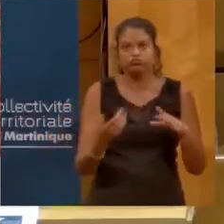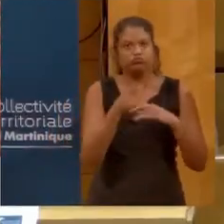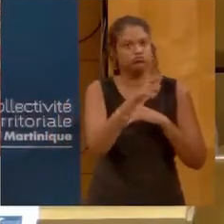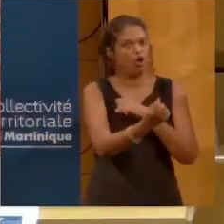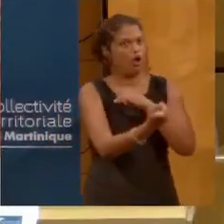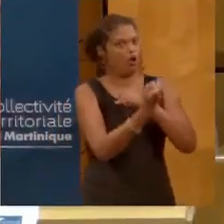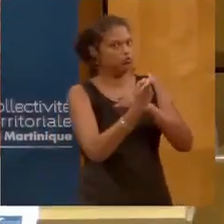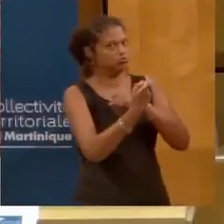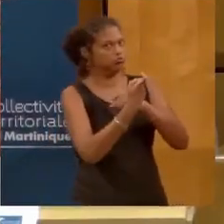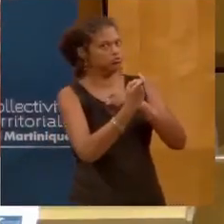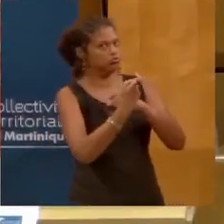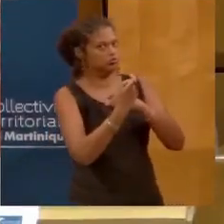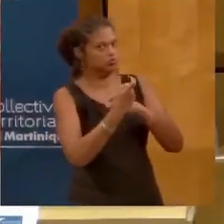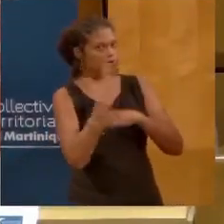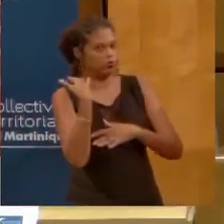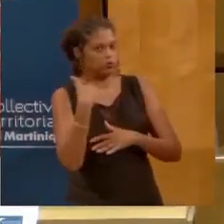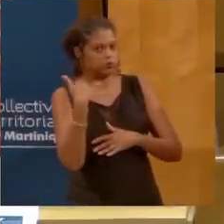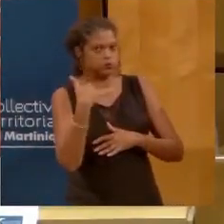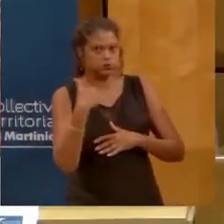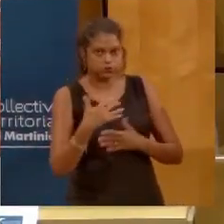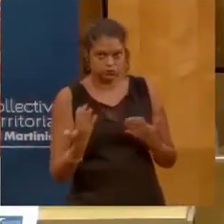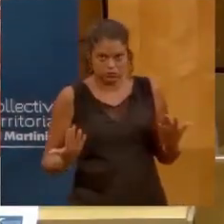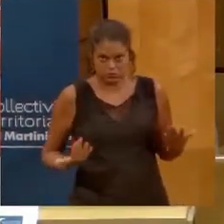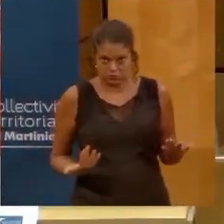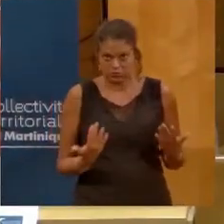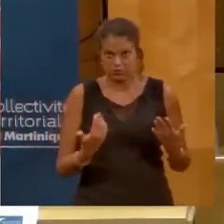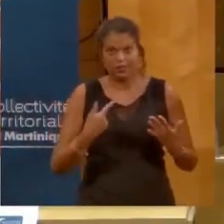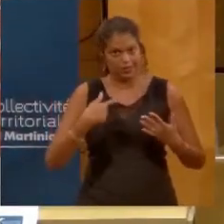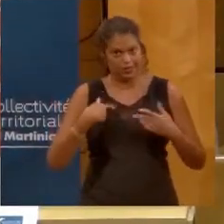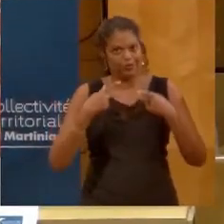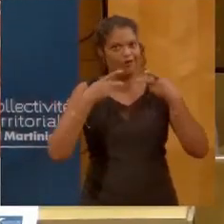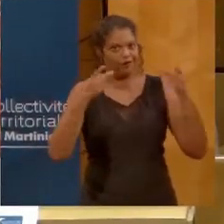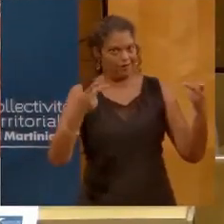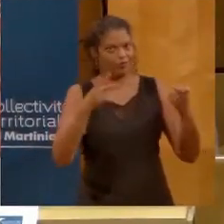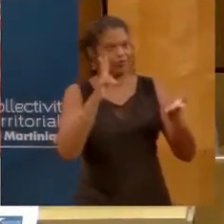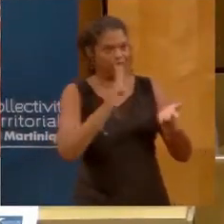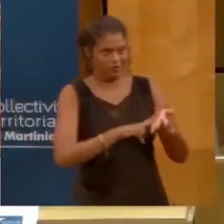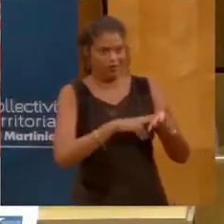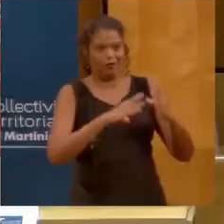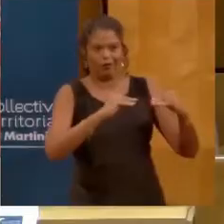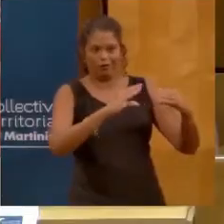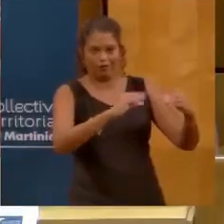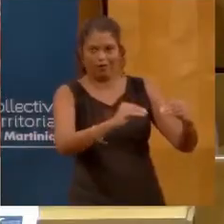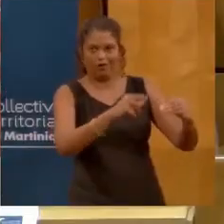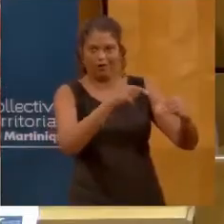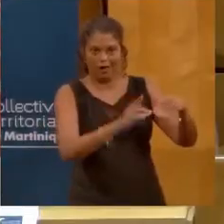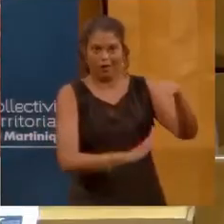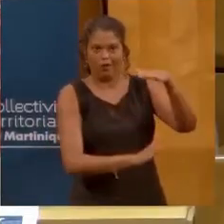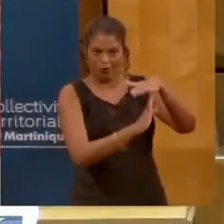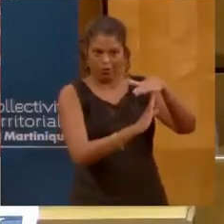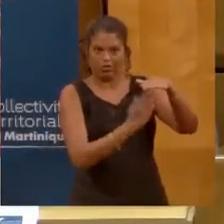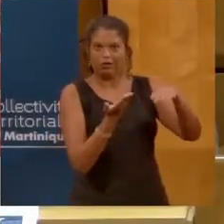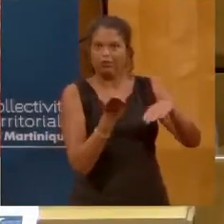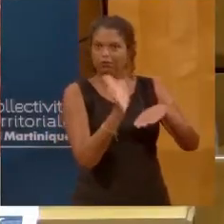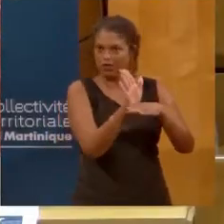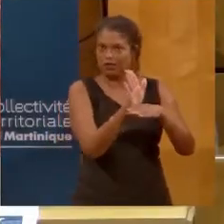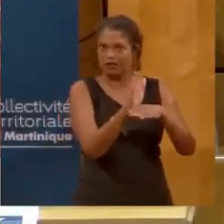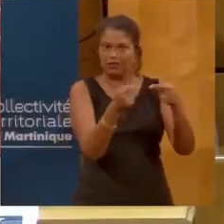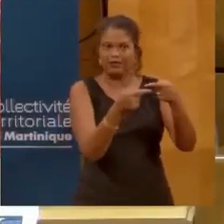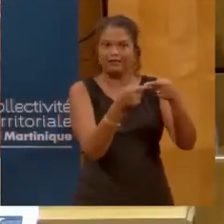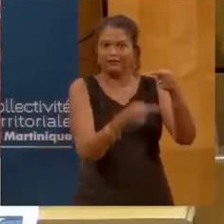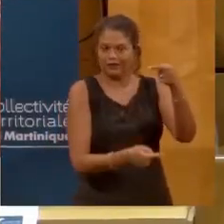J'ai reçu une volée de bois vert, mais j'annonce que ça s'est vérifié. Les comptes ont été présentés, il y a un